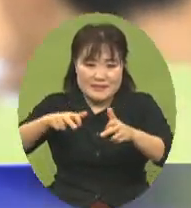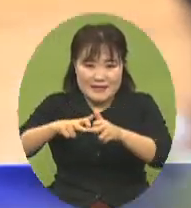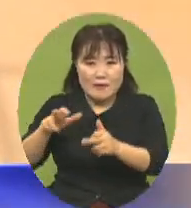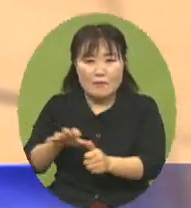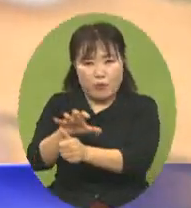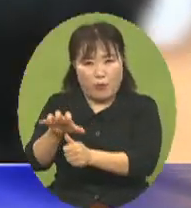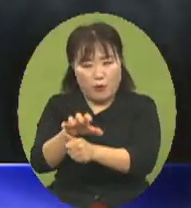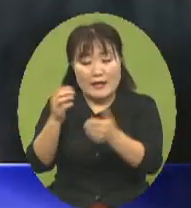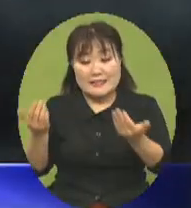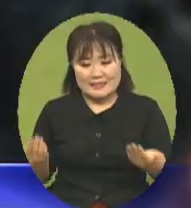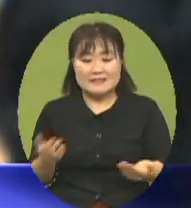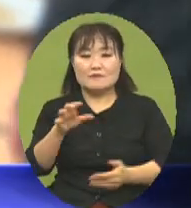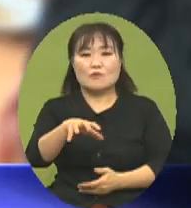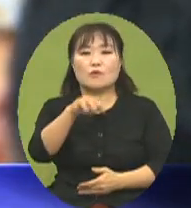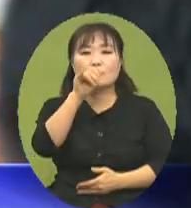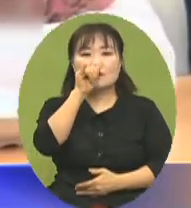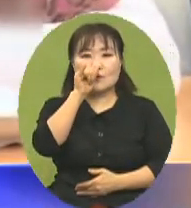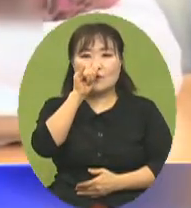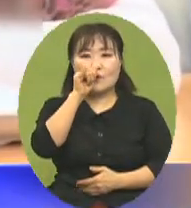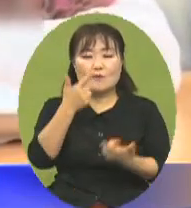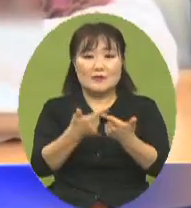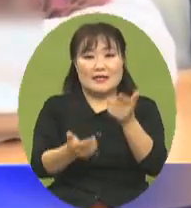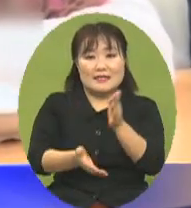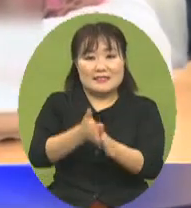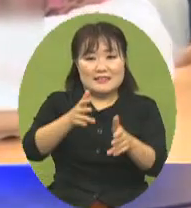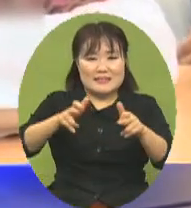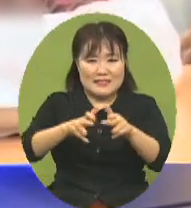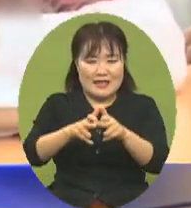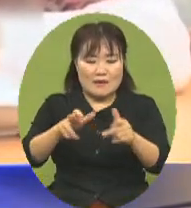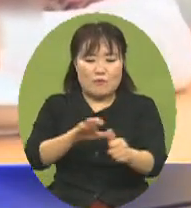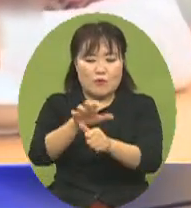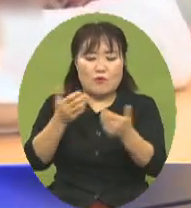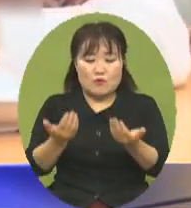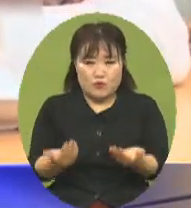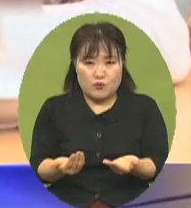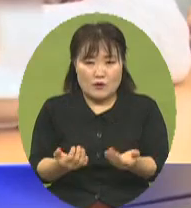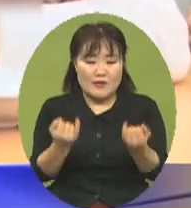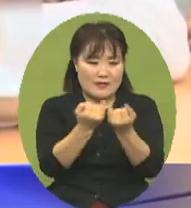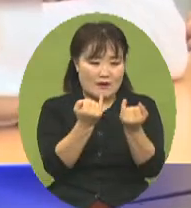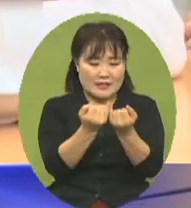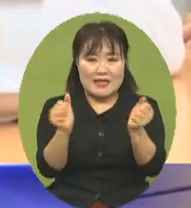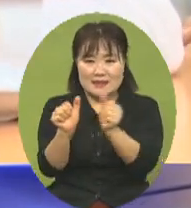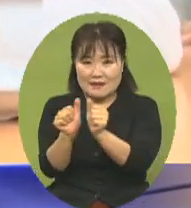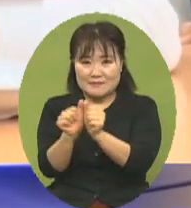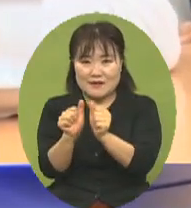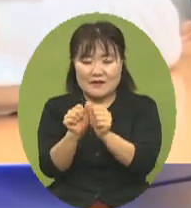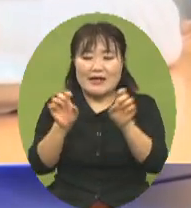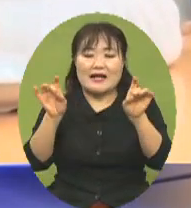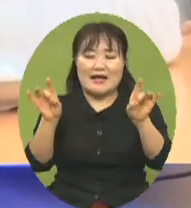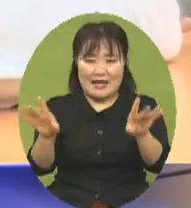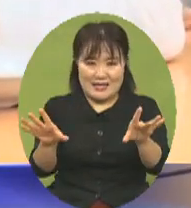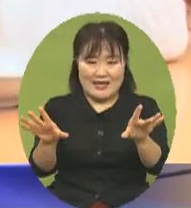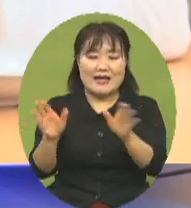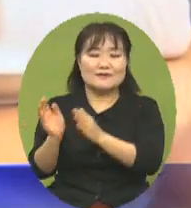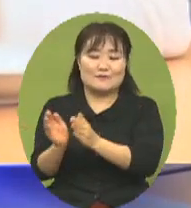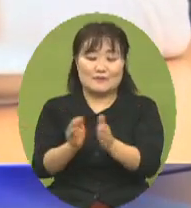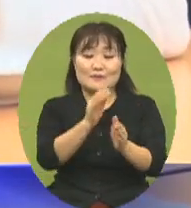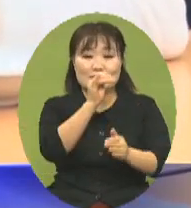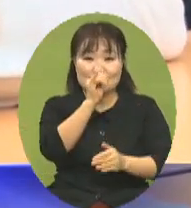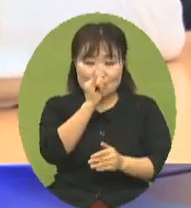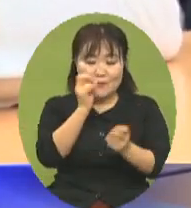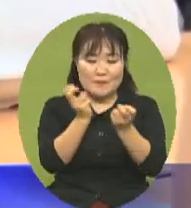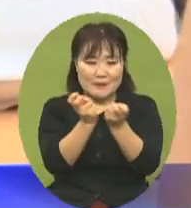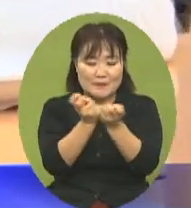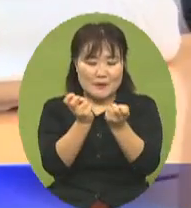장애인을 보호하는 쉼터도 생깁니다. 부산시는 장애인 보호 쉼터를 여성과 남성 각각 1개소를